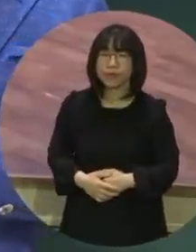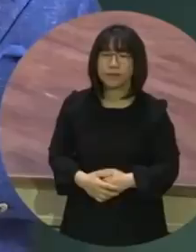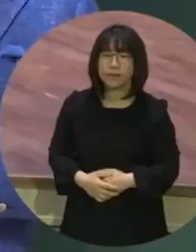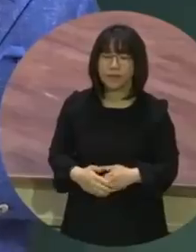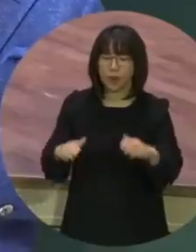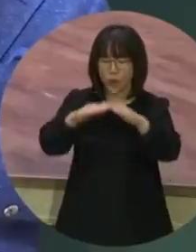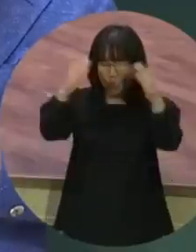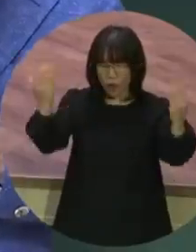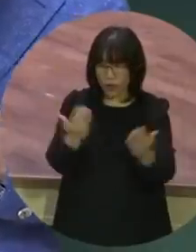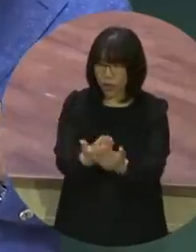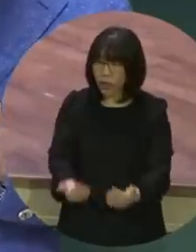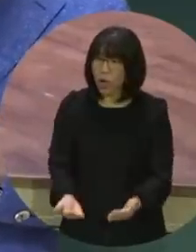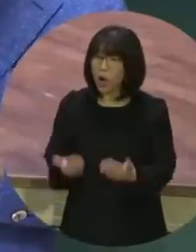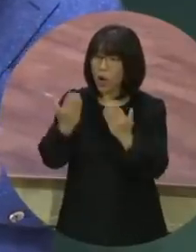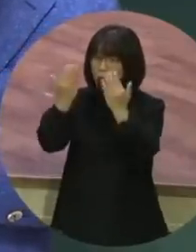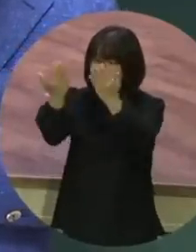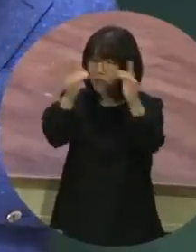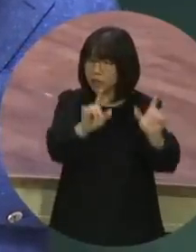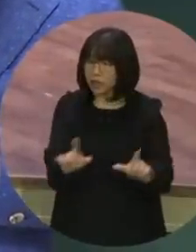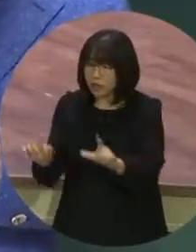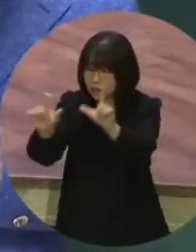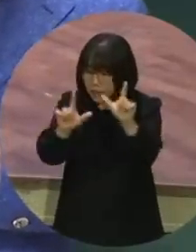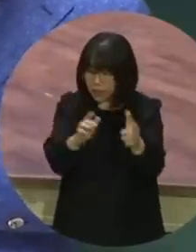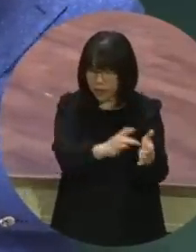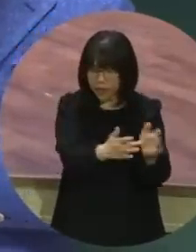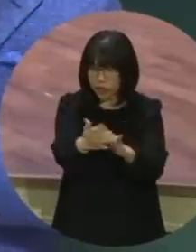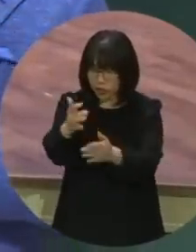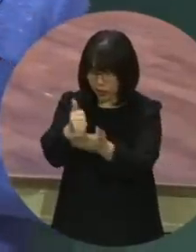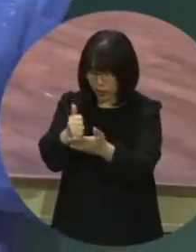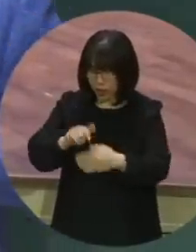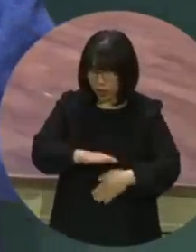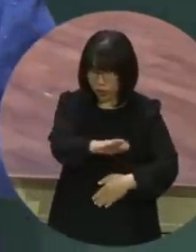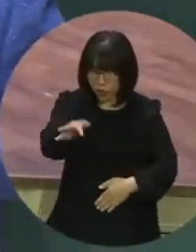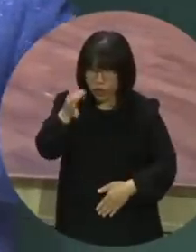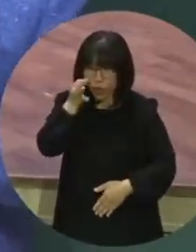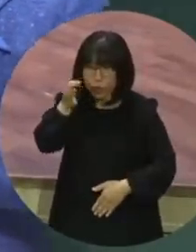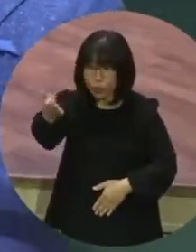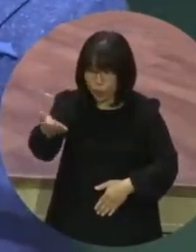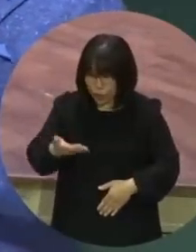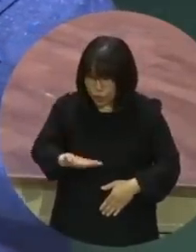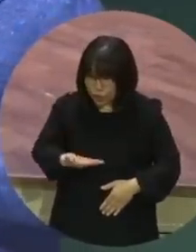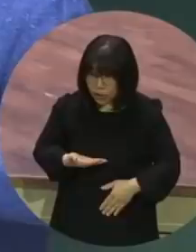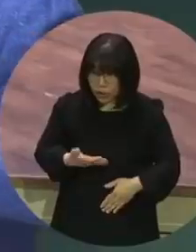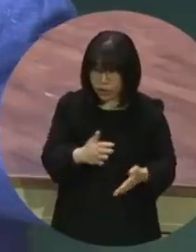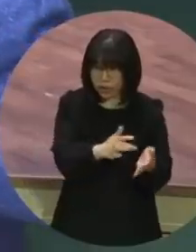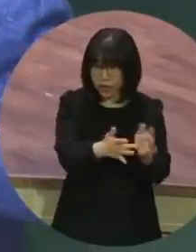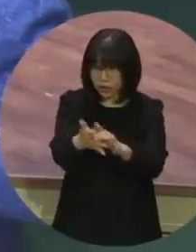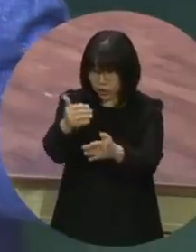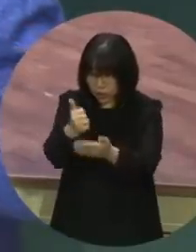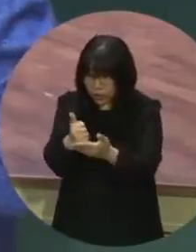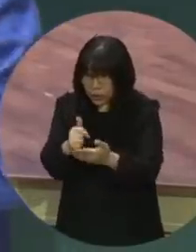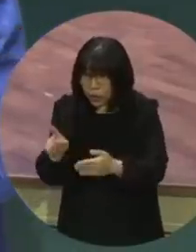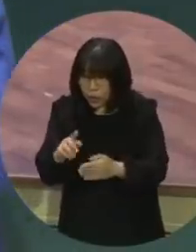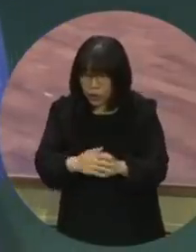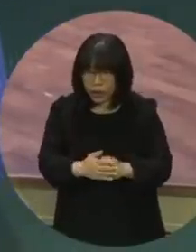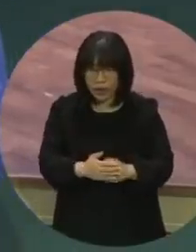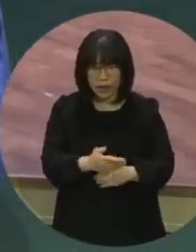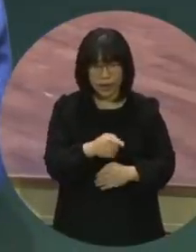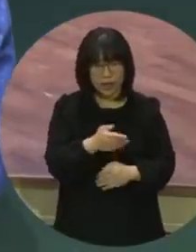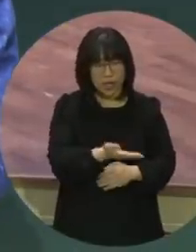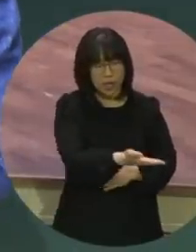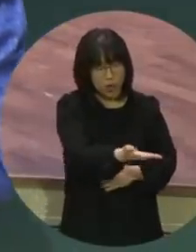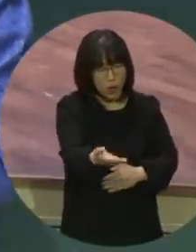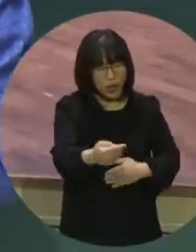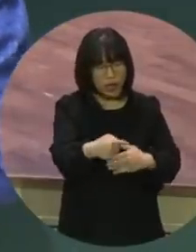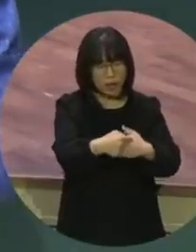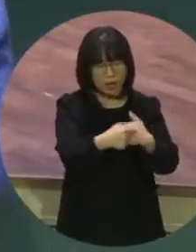절대 헌신의 삶. 예수 그리스도께서 이미 우리에게 보여주신 게 뭡니까? 예수 그리스도가 너희 안에 이 마음을